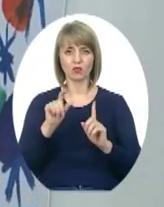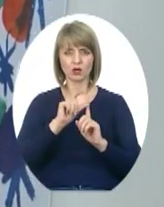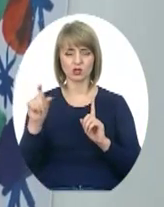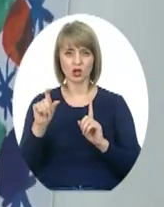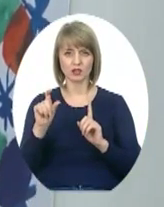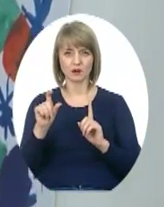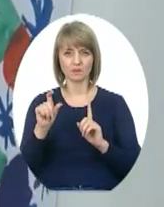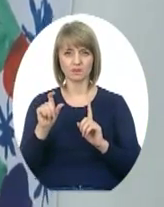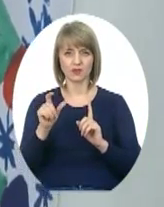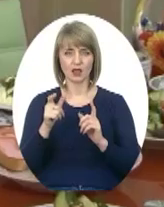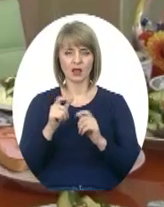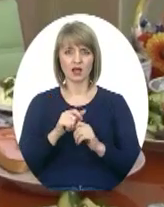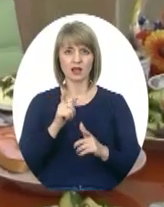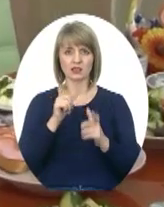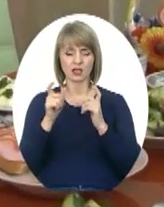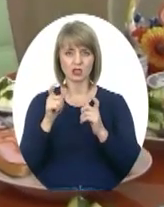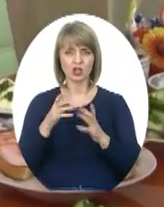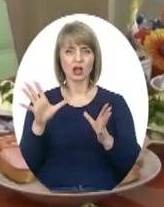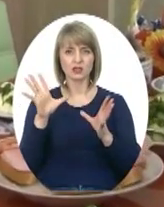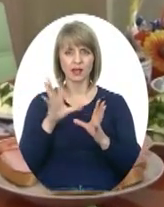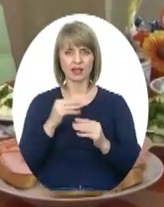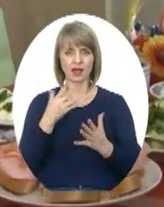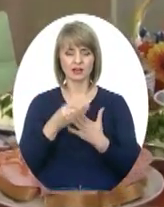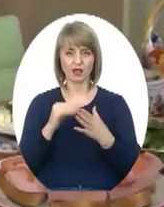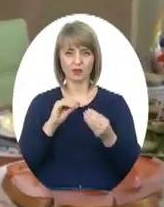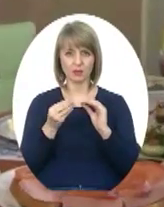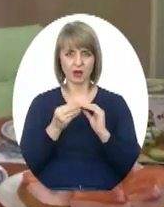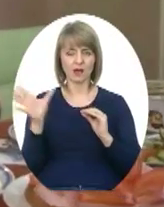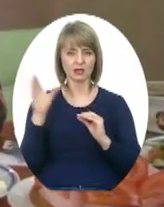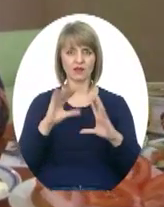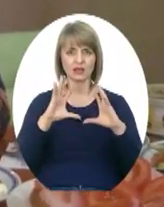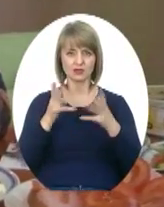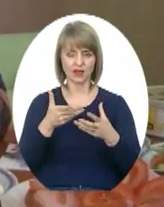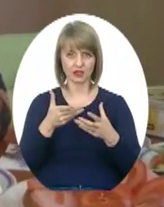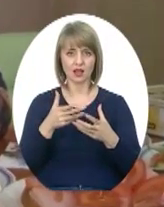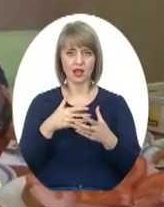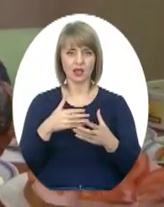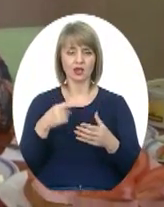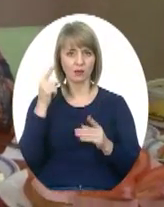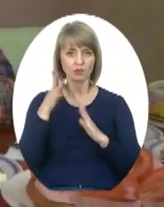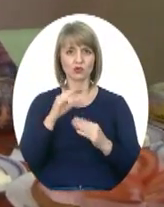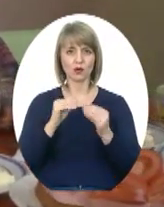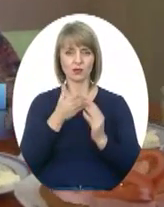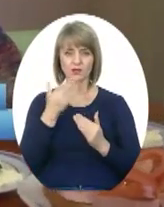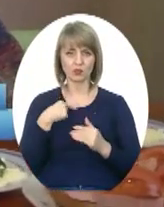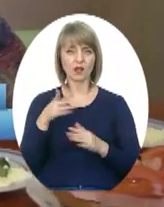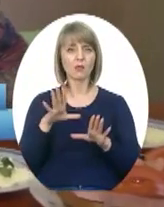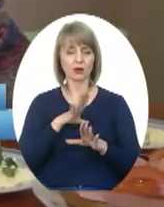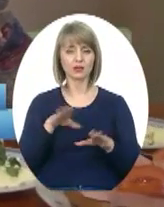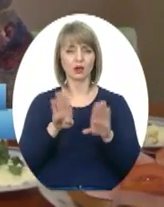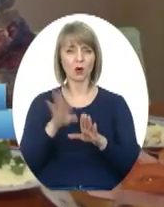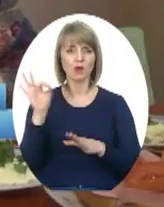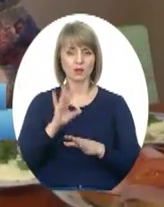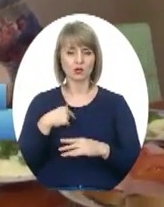мешать. Есть такое выражение, закричи, да, о своих проблемах, о своем комплексе на весь белый свет, и ты поймешь, что у тебя их нет. Вот у меня был такой момент в жизни, когда я устала